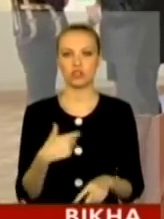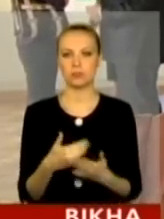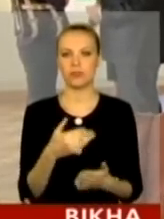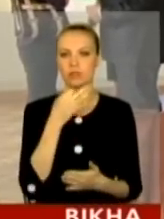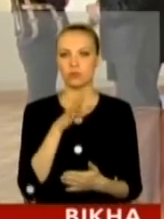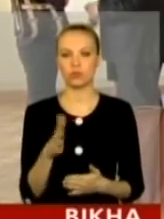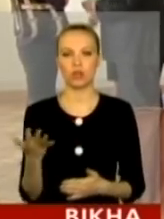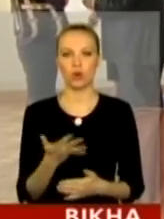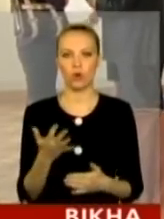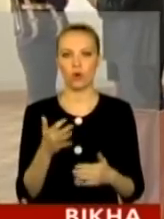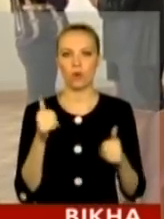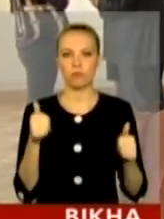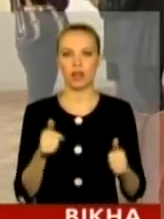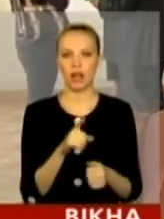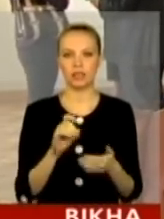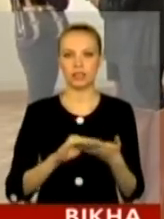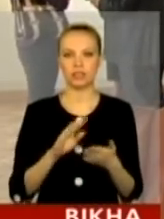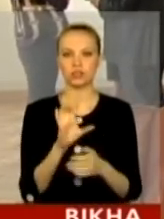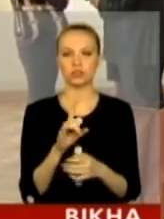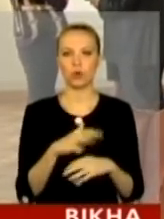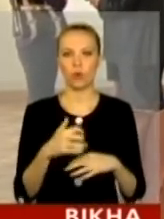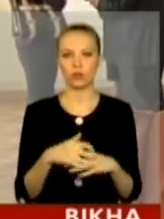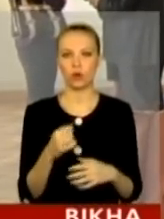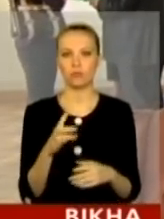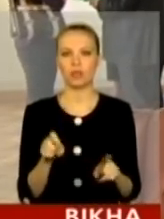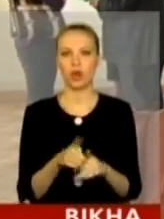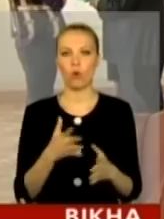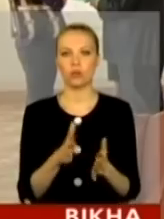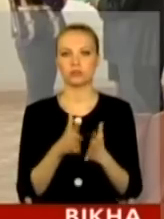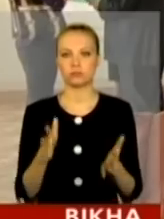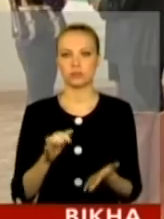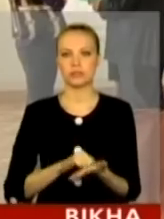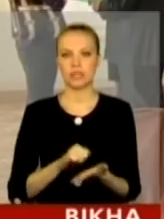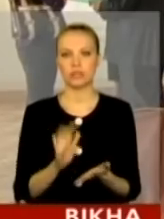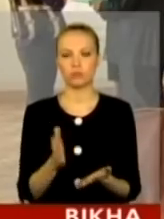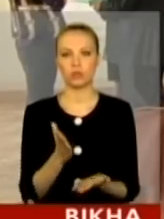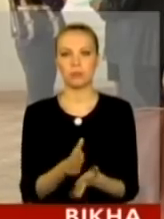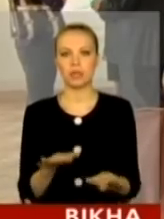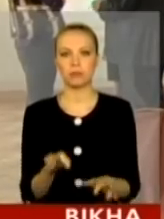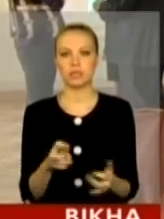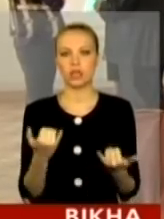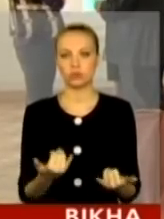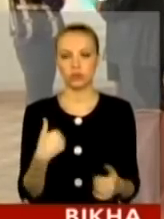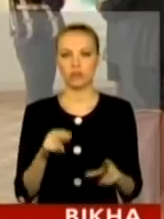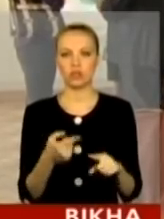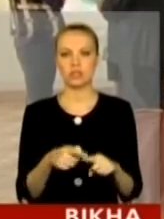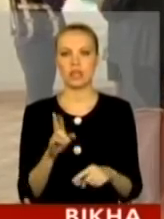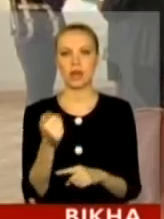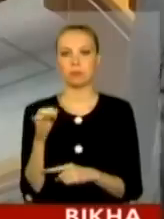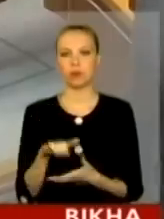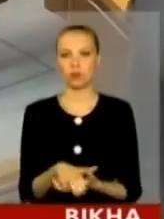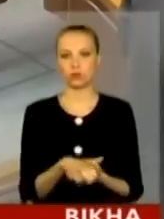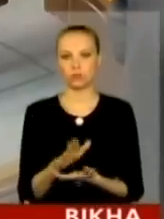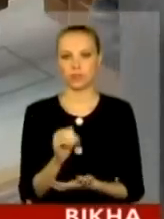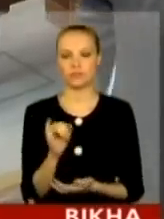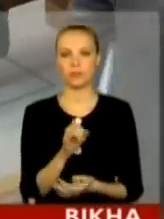будь-якого катика з котиком не те що від цілої розгромної статті буде мати місце Але сьогодні я вважаю що це є перемога суспільства